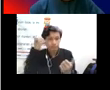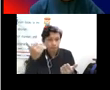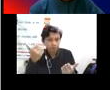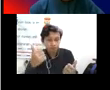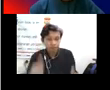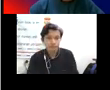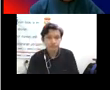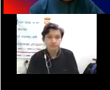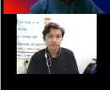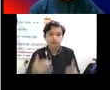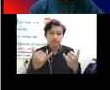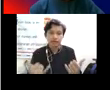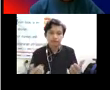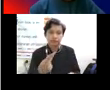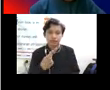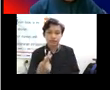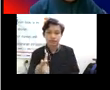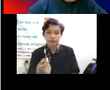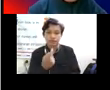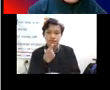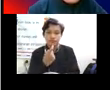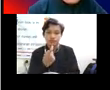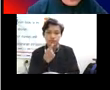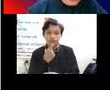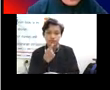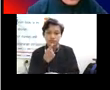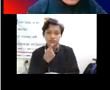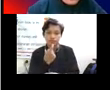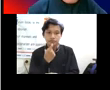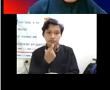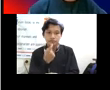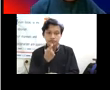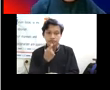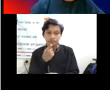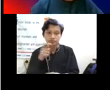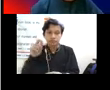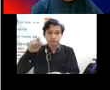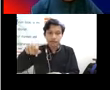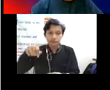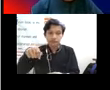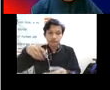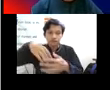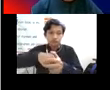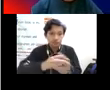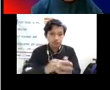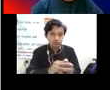kita pilih menu tools dan kita pilih yang install MS Word